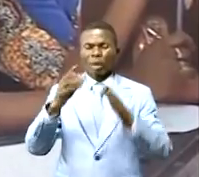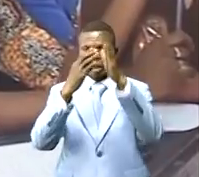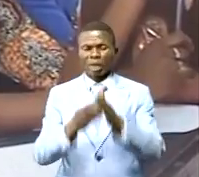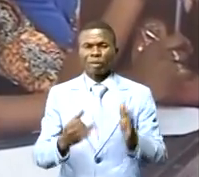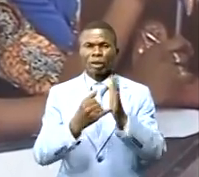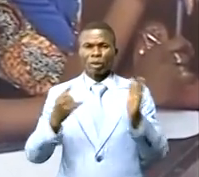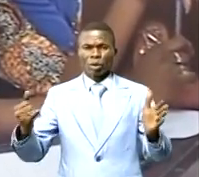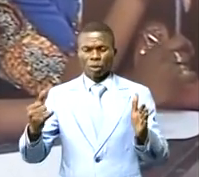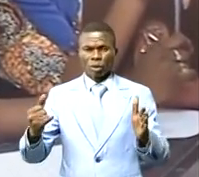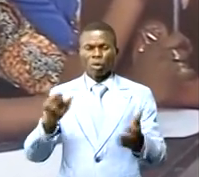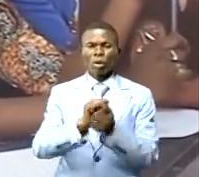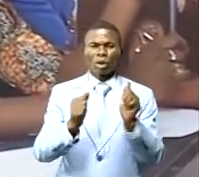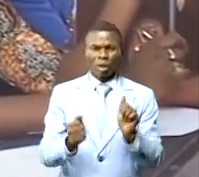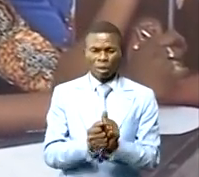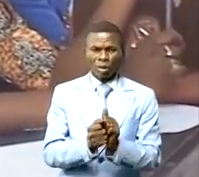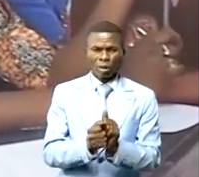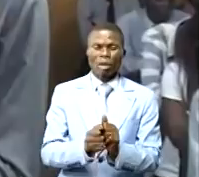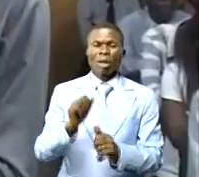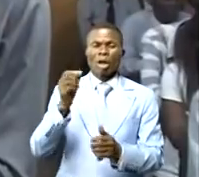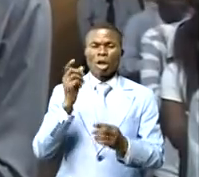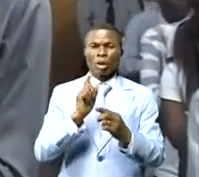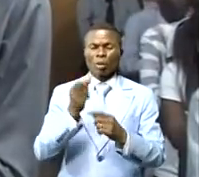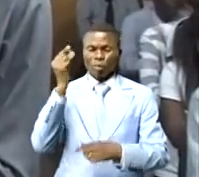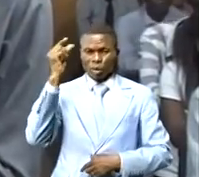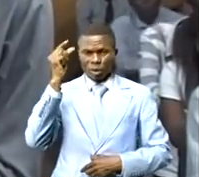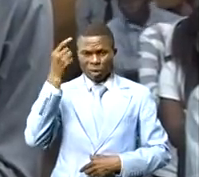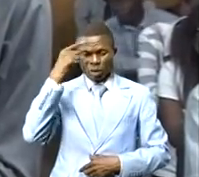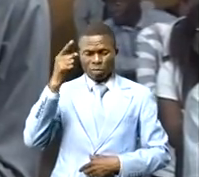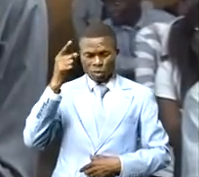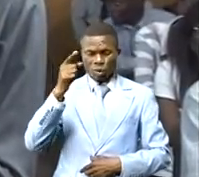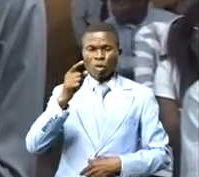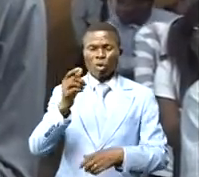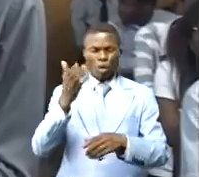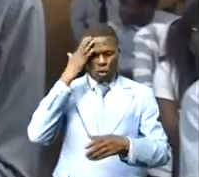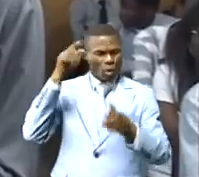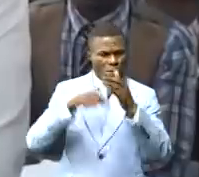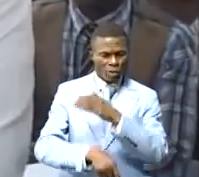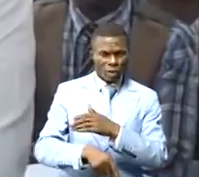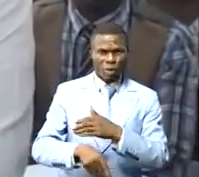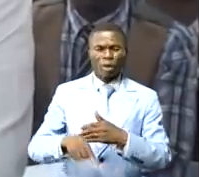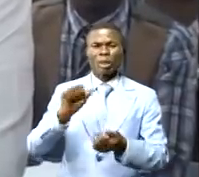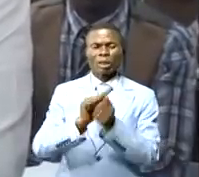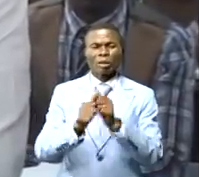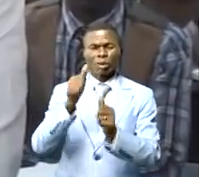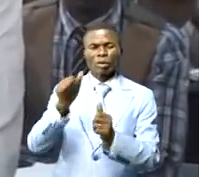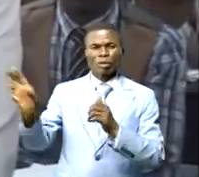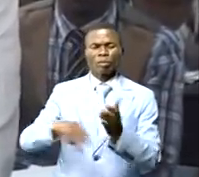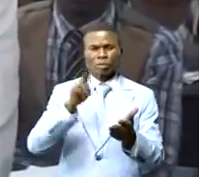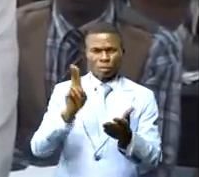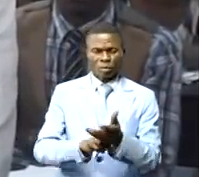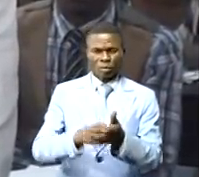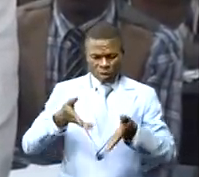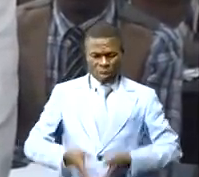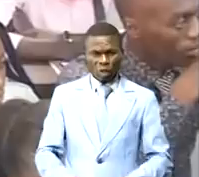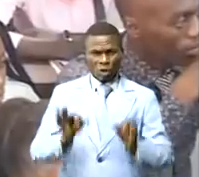sur la capitalisation du cobalt et pour mieux se ressourcer, des copies de la charte de la